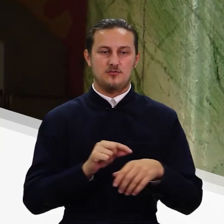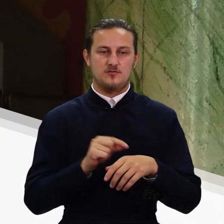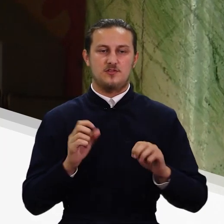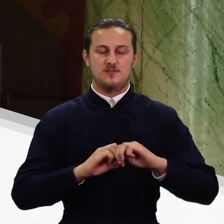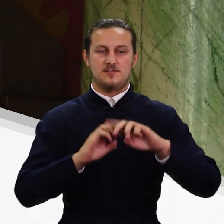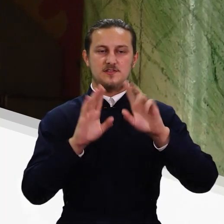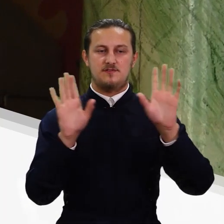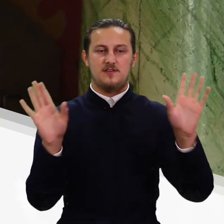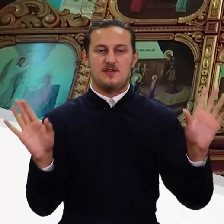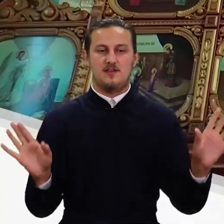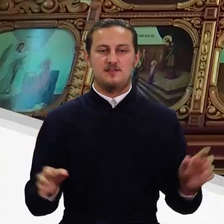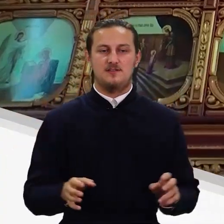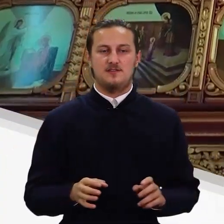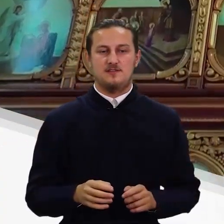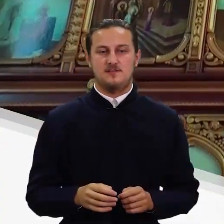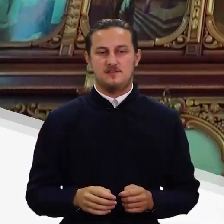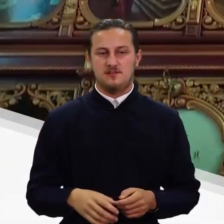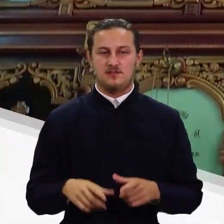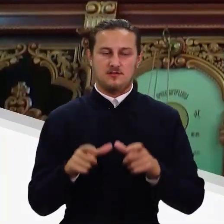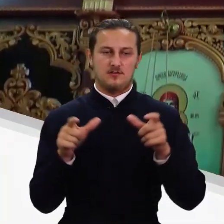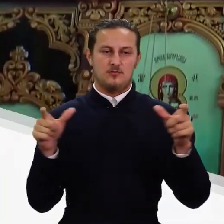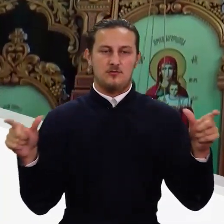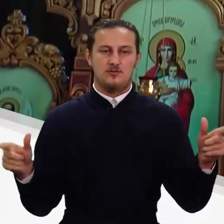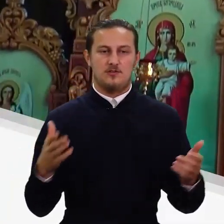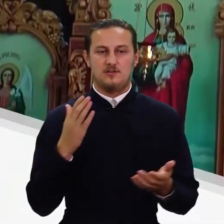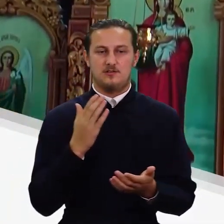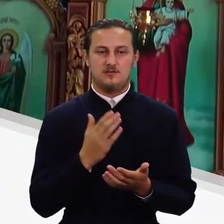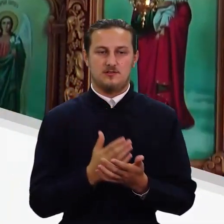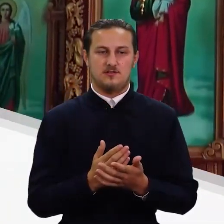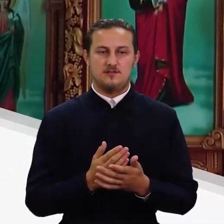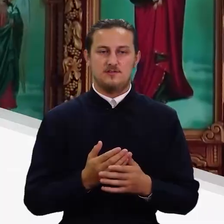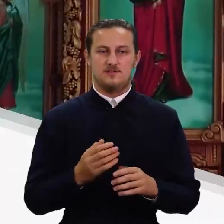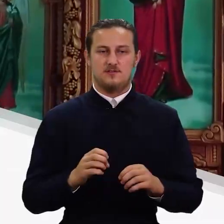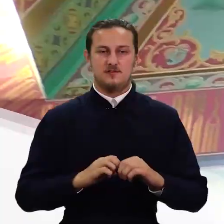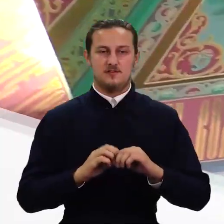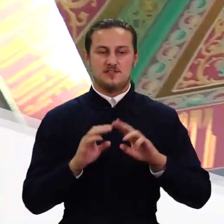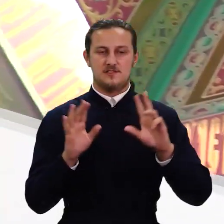любов. Святість святих людей є відображенням святості Бога.